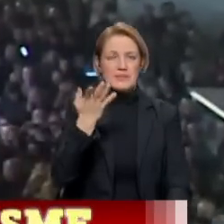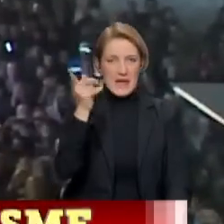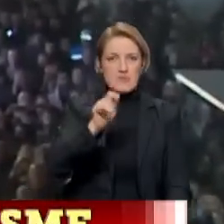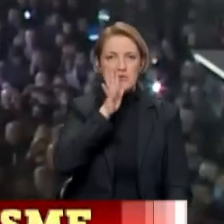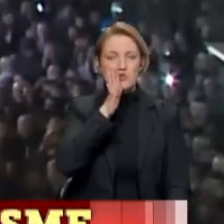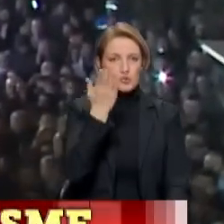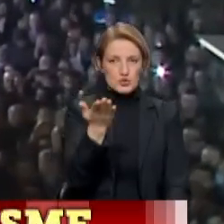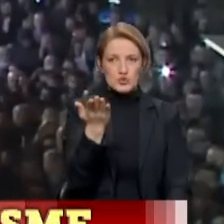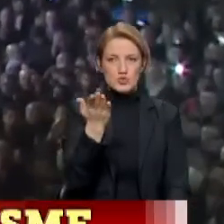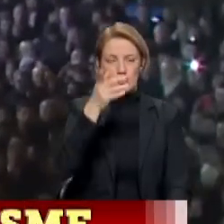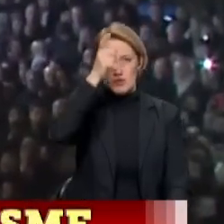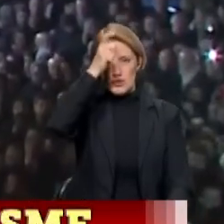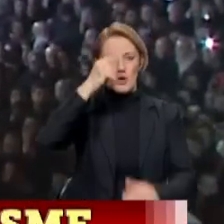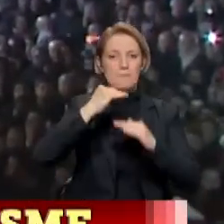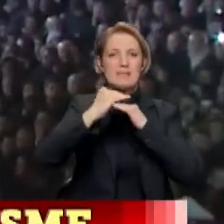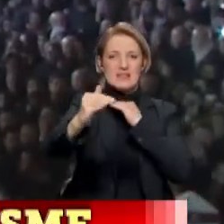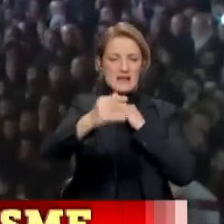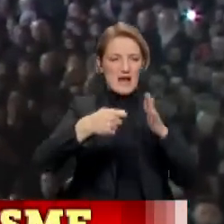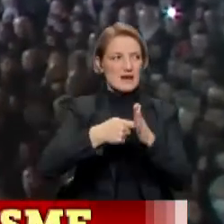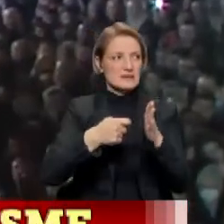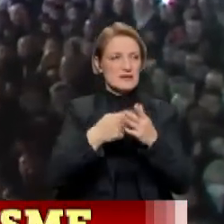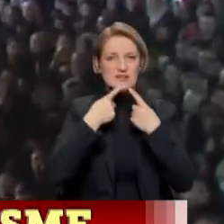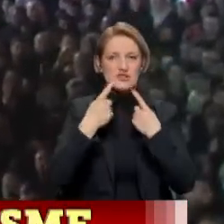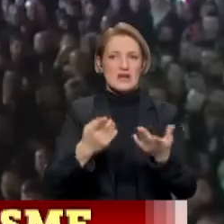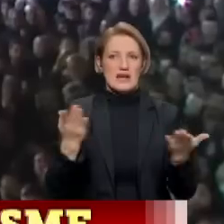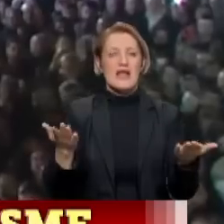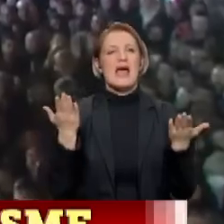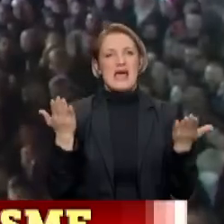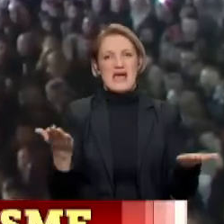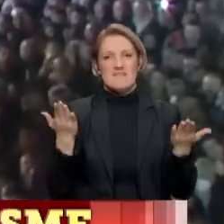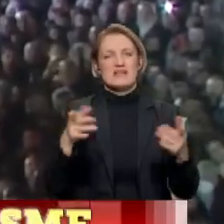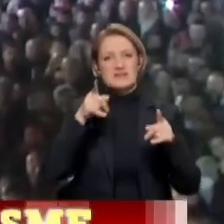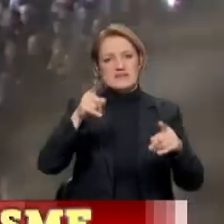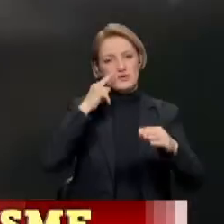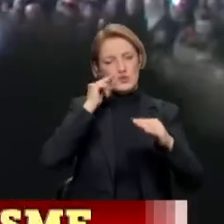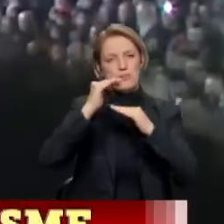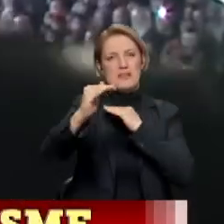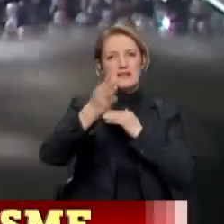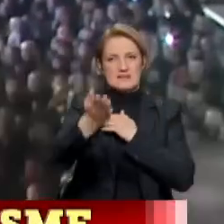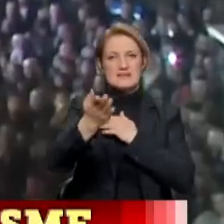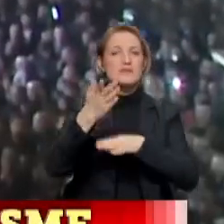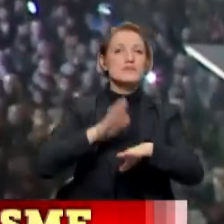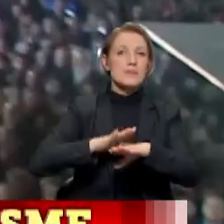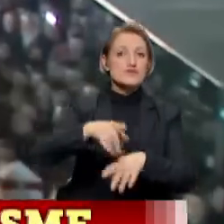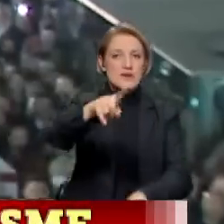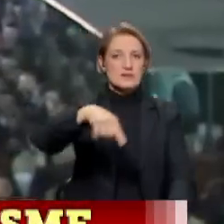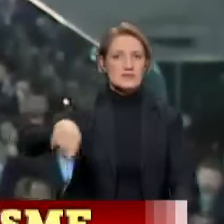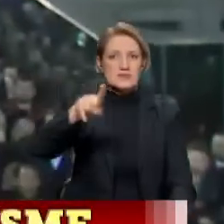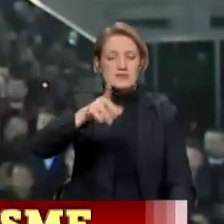biliyor musunuz? Türk milleti adına diyecekler. Evet, siz Türk milletisiniz. Ne